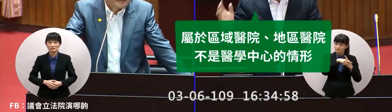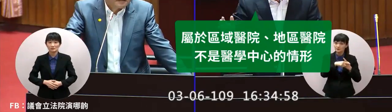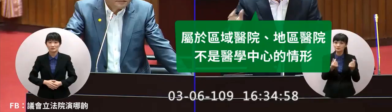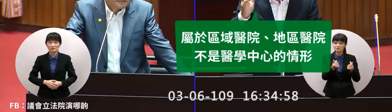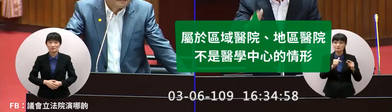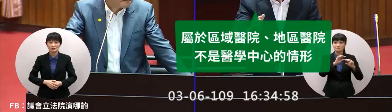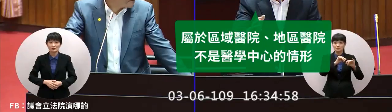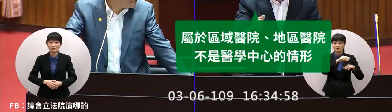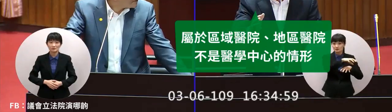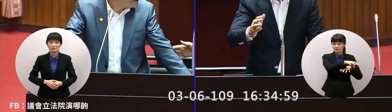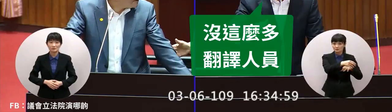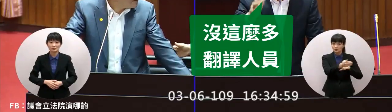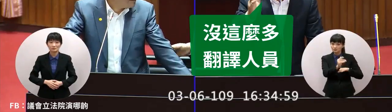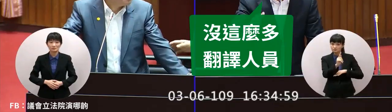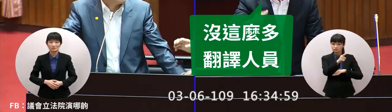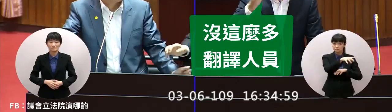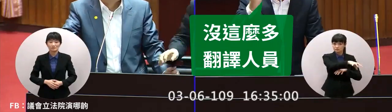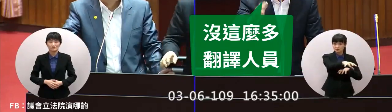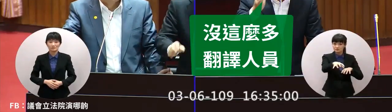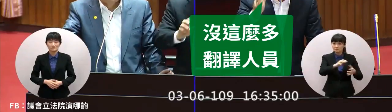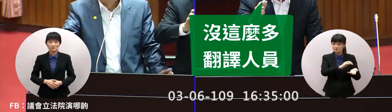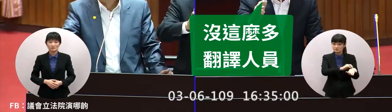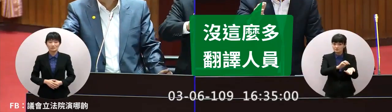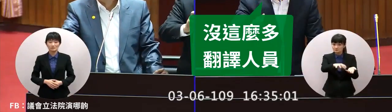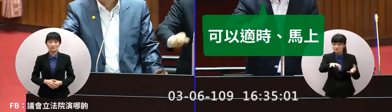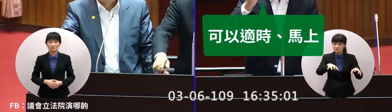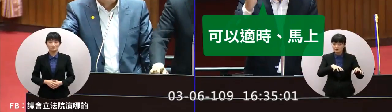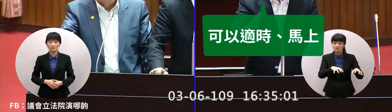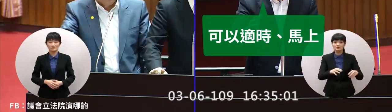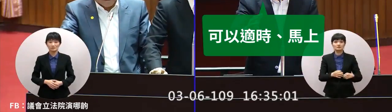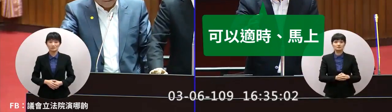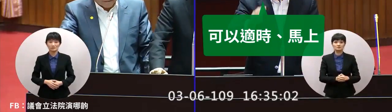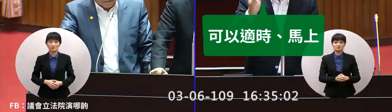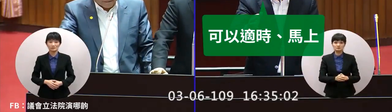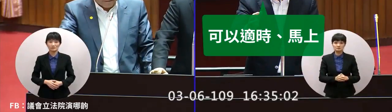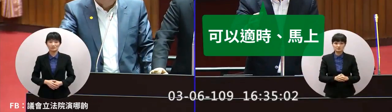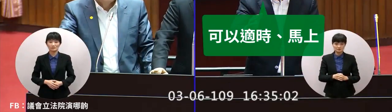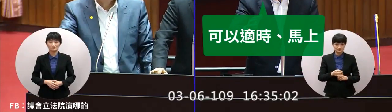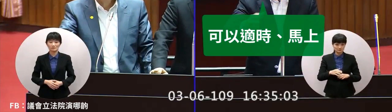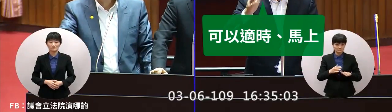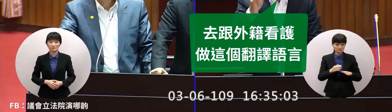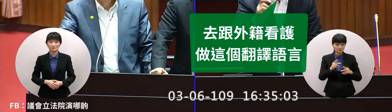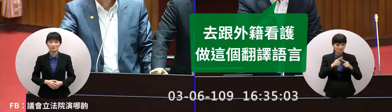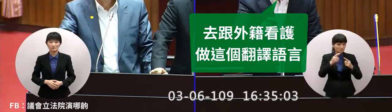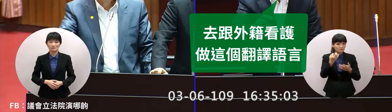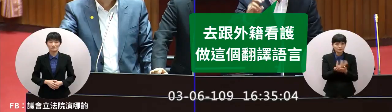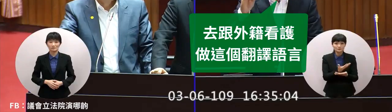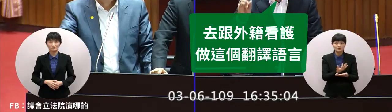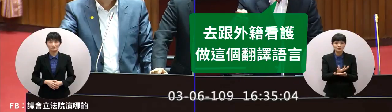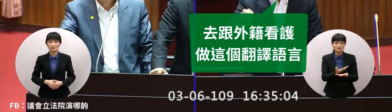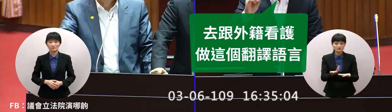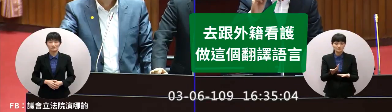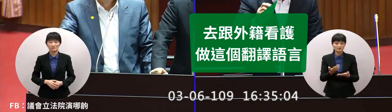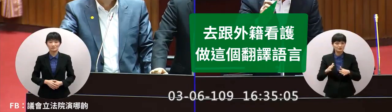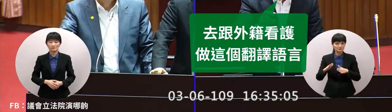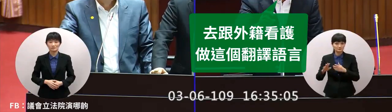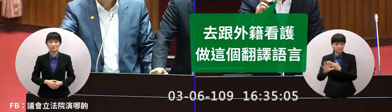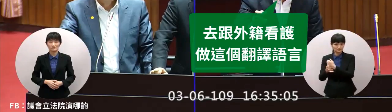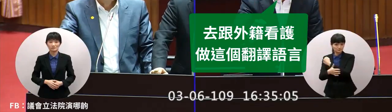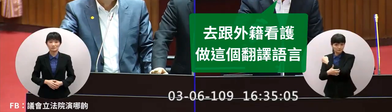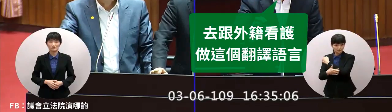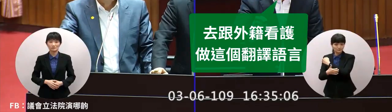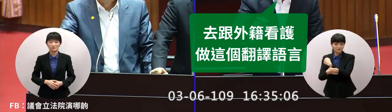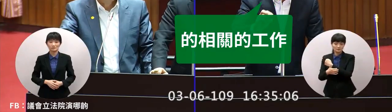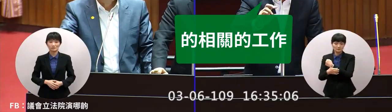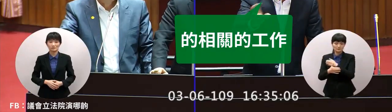不是医疗中心的经营，无遮侪翻译人员，会当适时马上去到外企，开始做这个翻